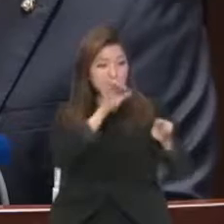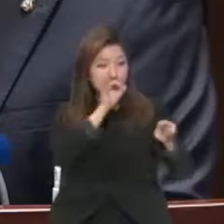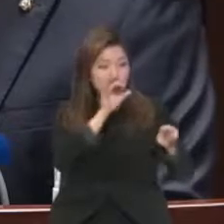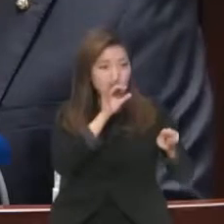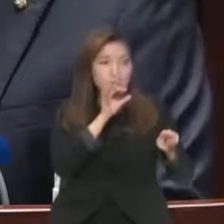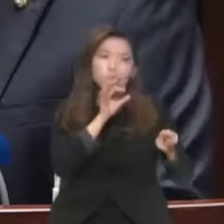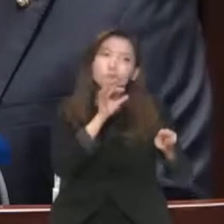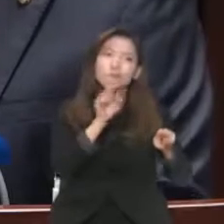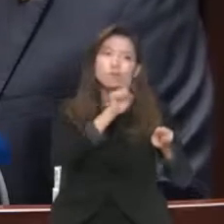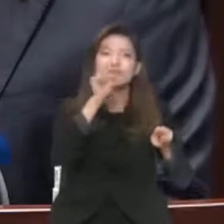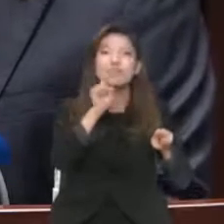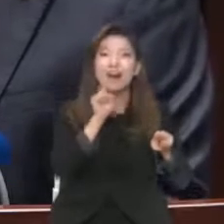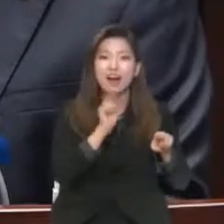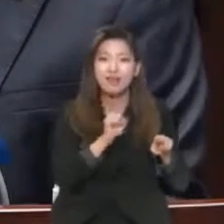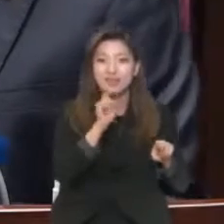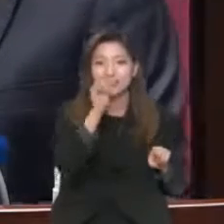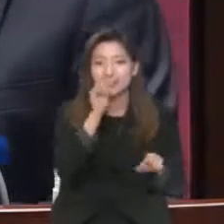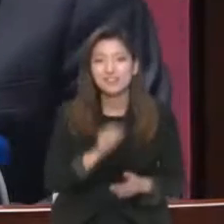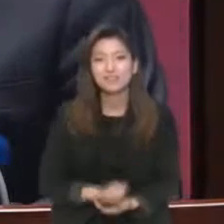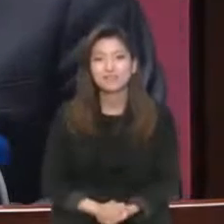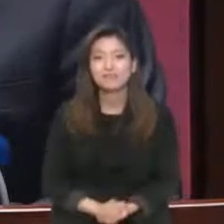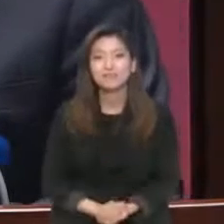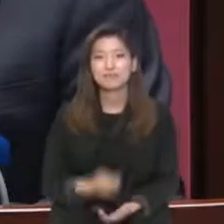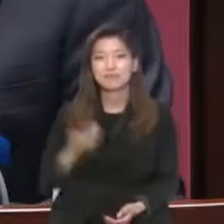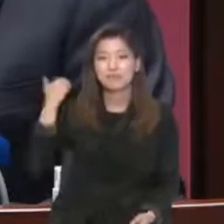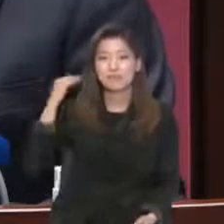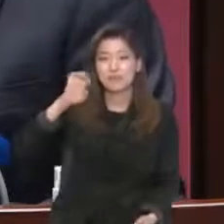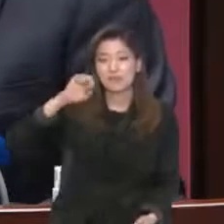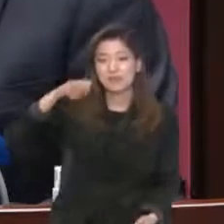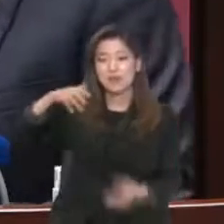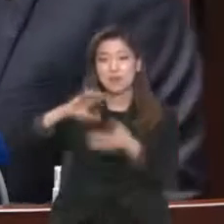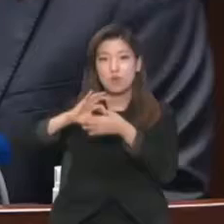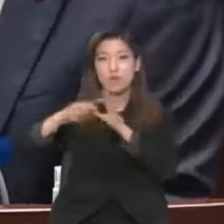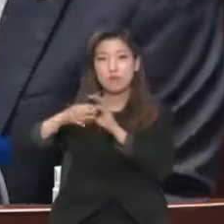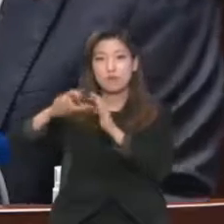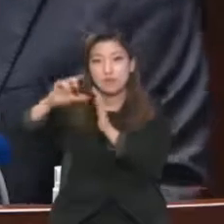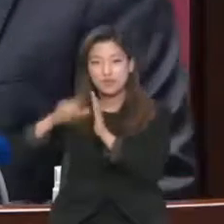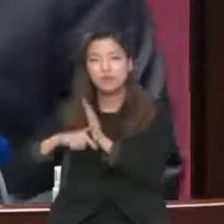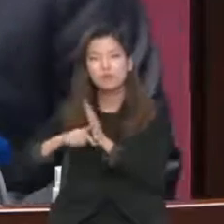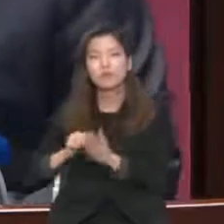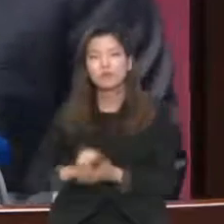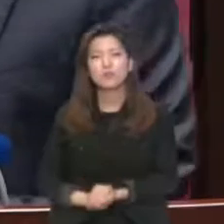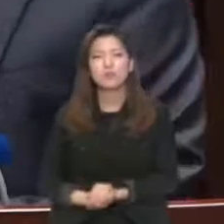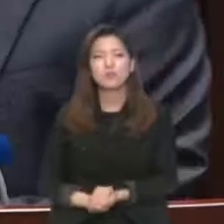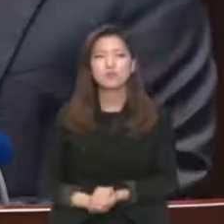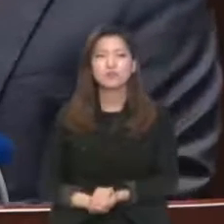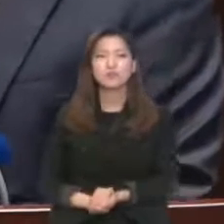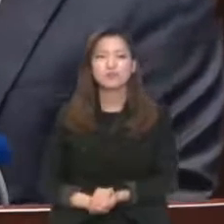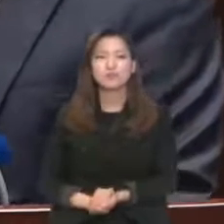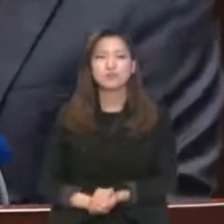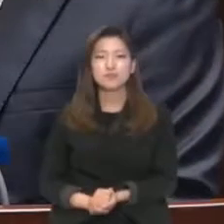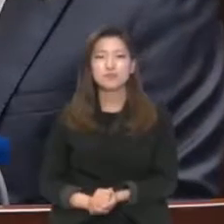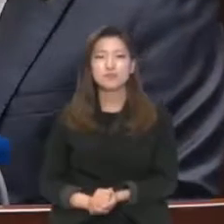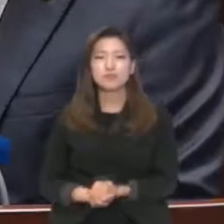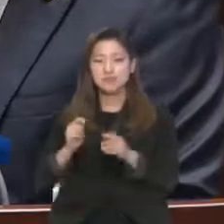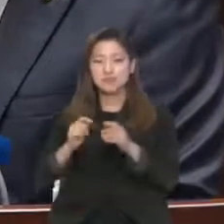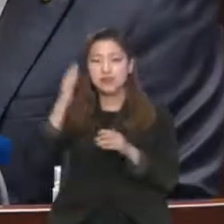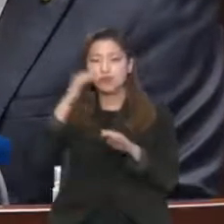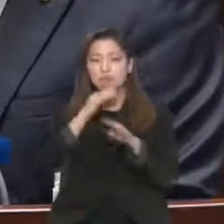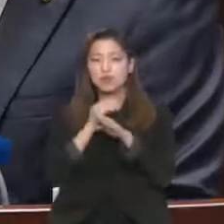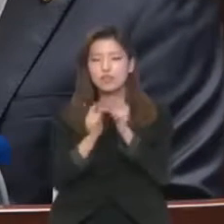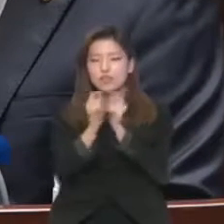때문에 그동안 열심히 준비했던 한 선수가 같은 민족의 그 공동체, 단일팀을